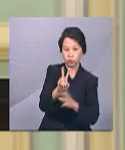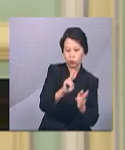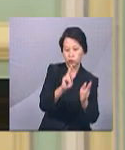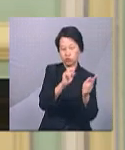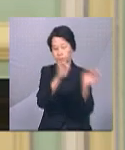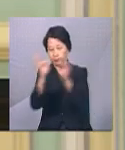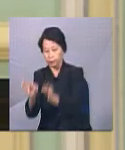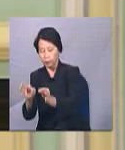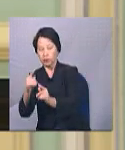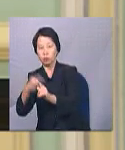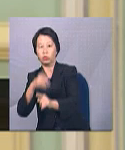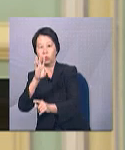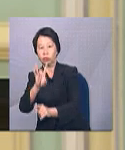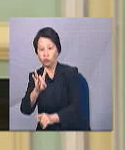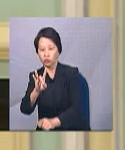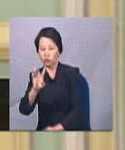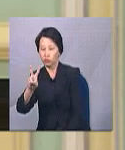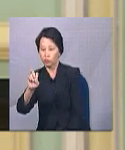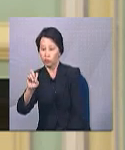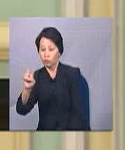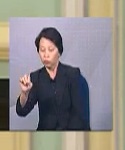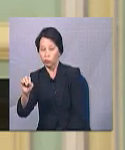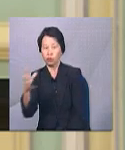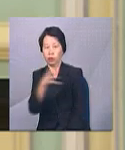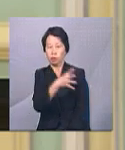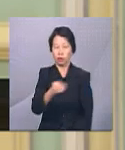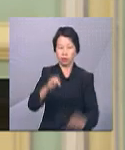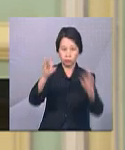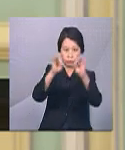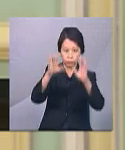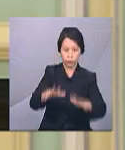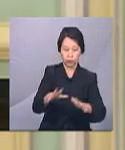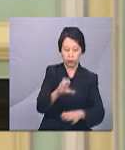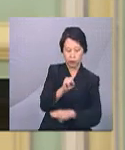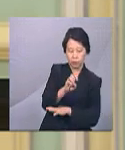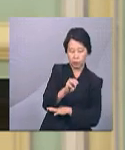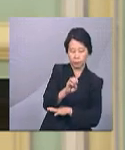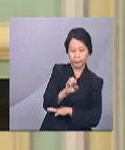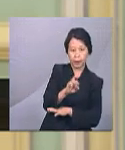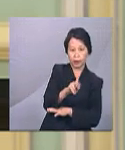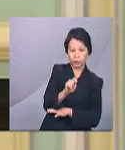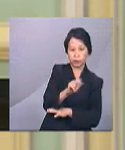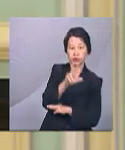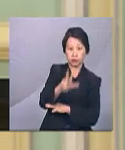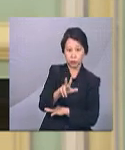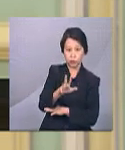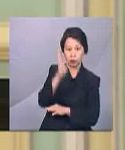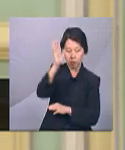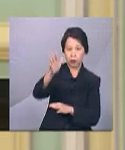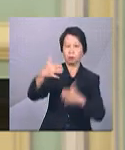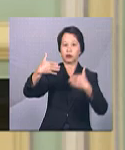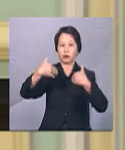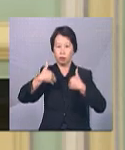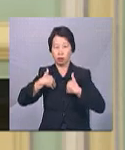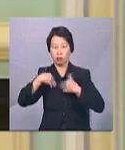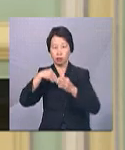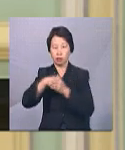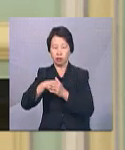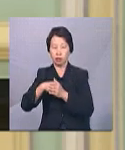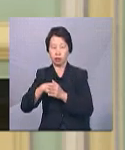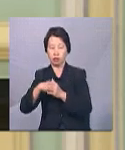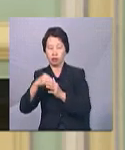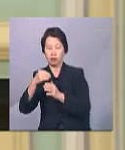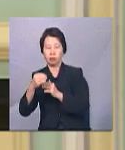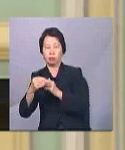ogos 2020 menikah Le peperiksaan semester ketiga akan diadakan dalam suku